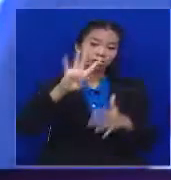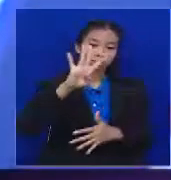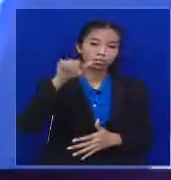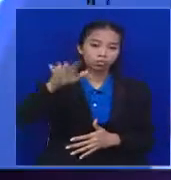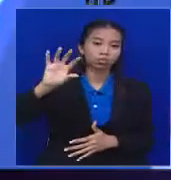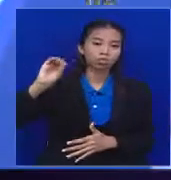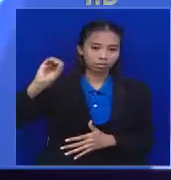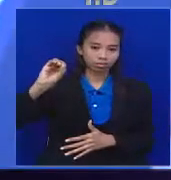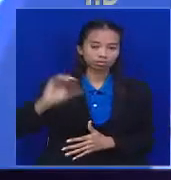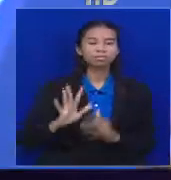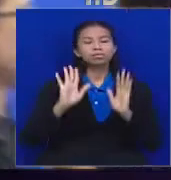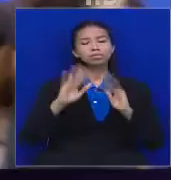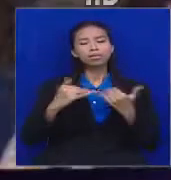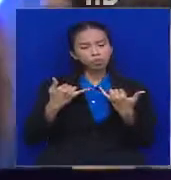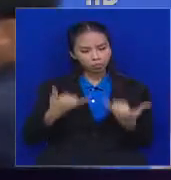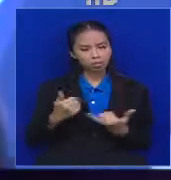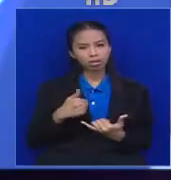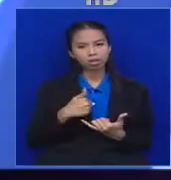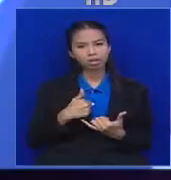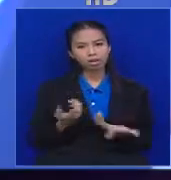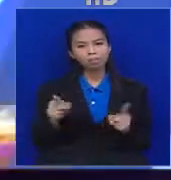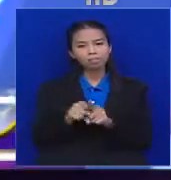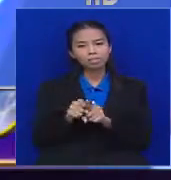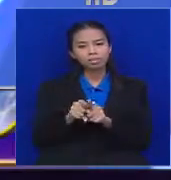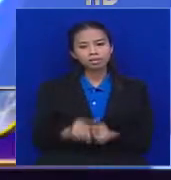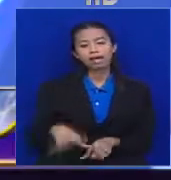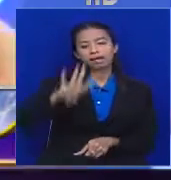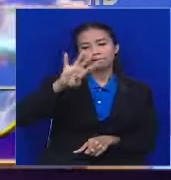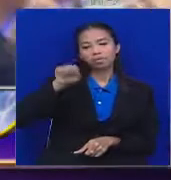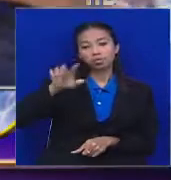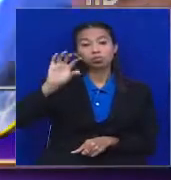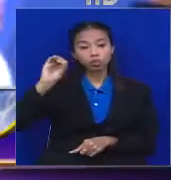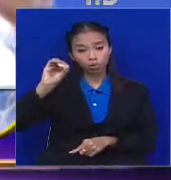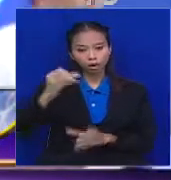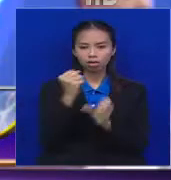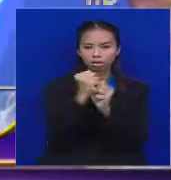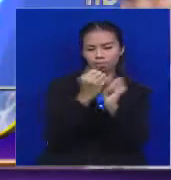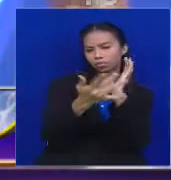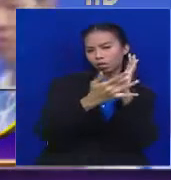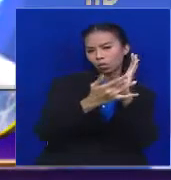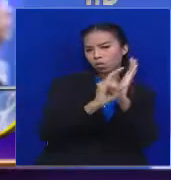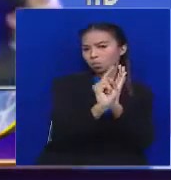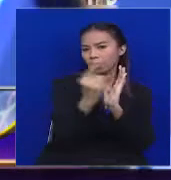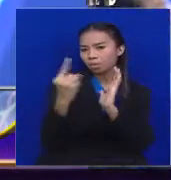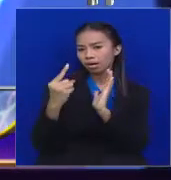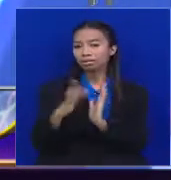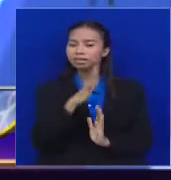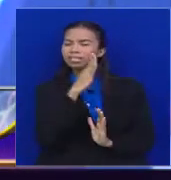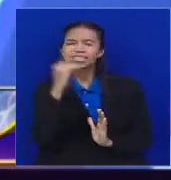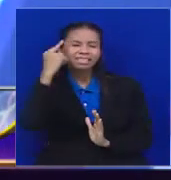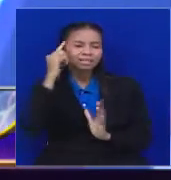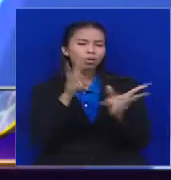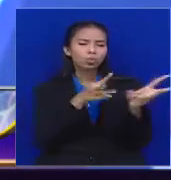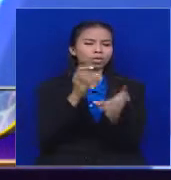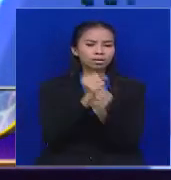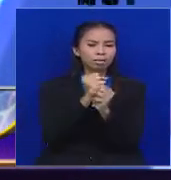4.0 ในงานนี้เราก็จะเอา Industry 4.0 มา Visualize ให้คนได้เห็นจริงๆว่าถ้าจะแอพพลายเรื่องของ